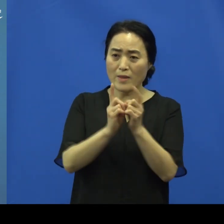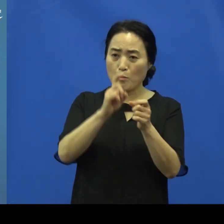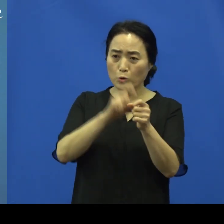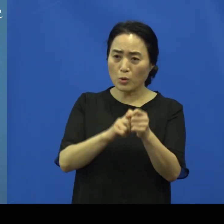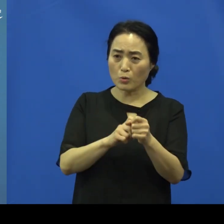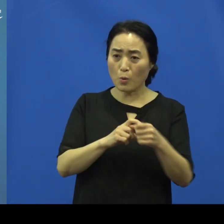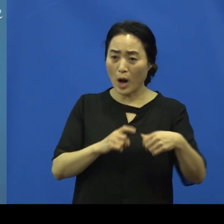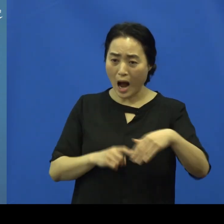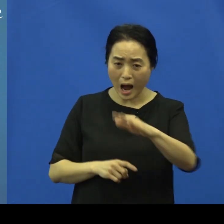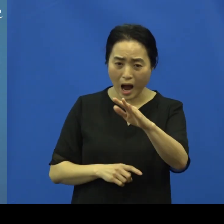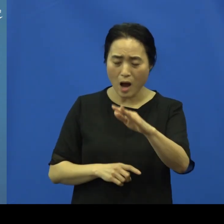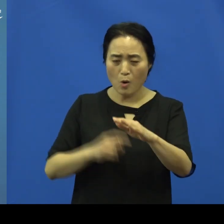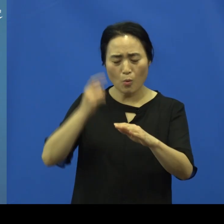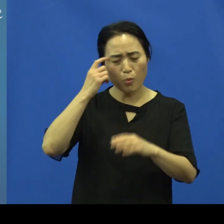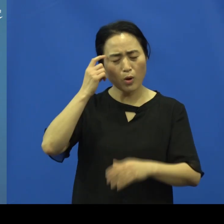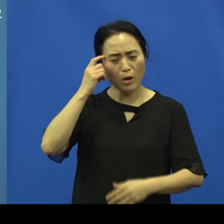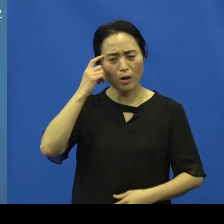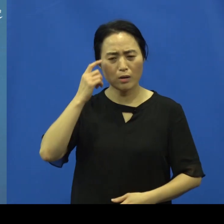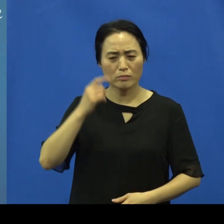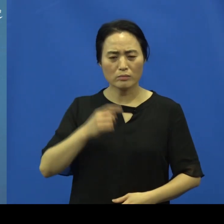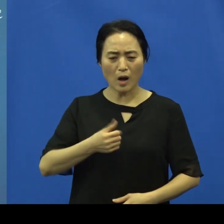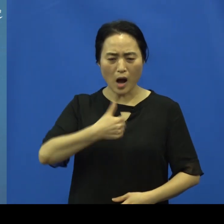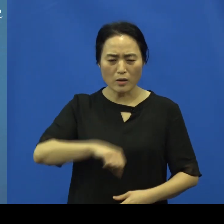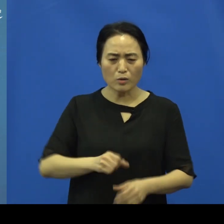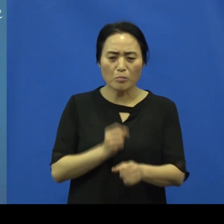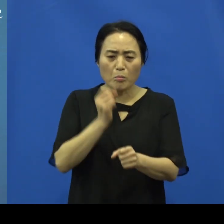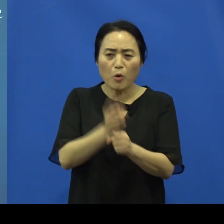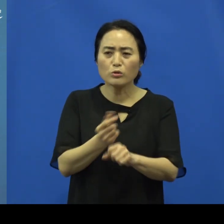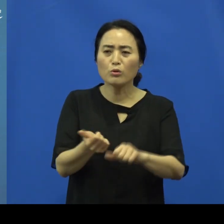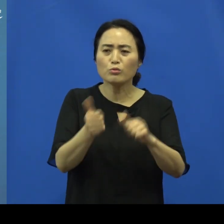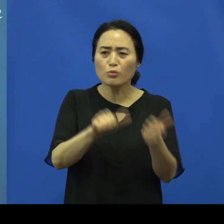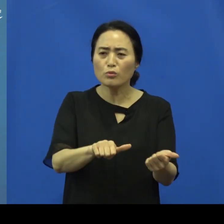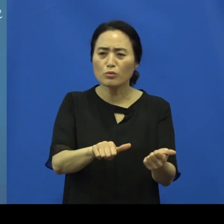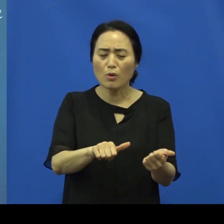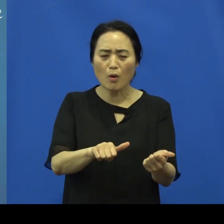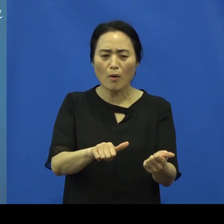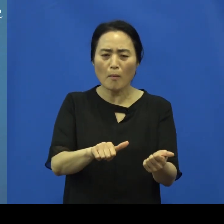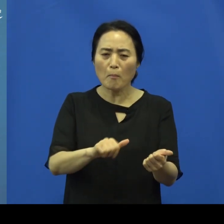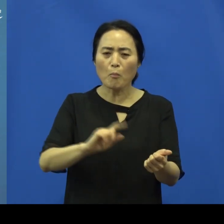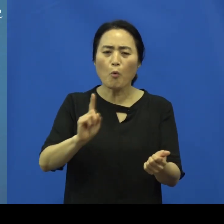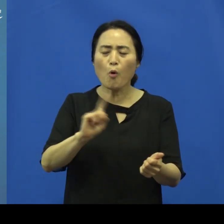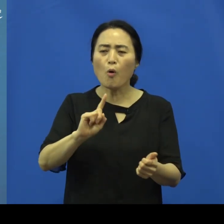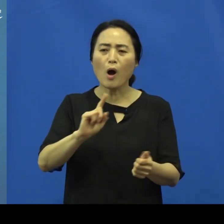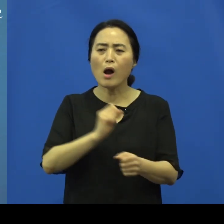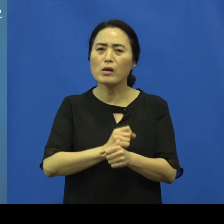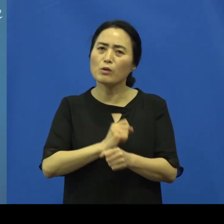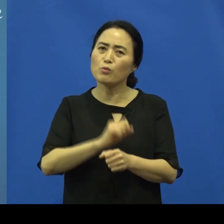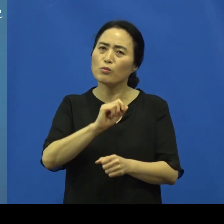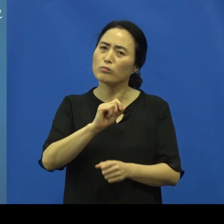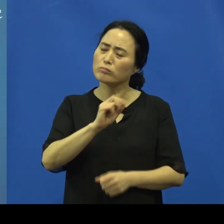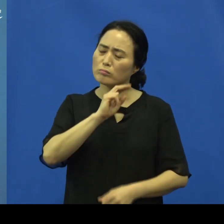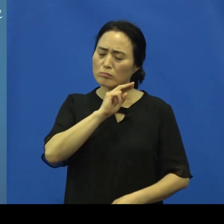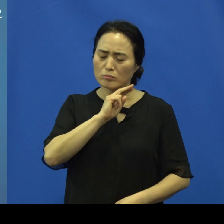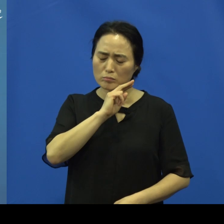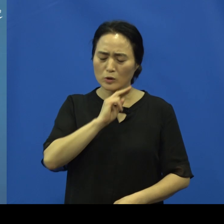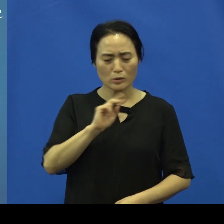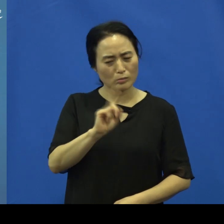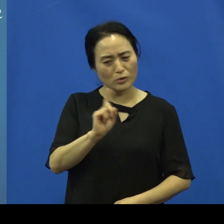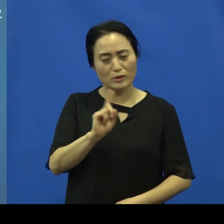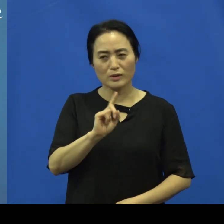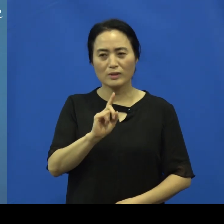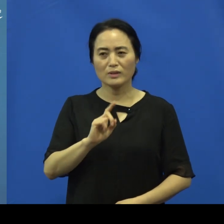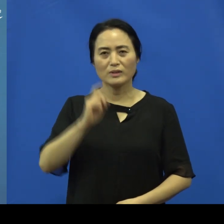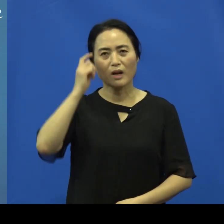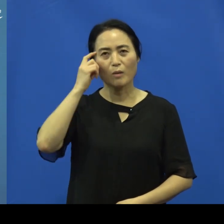이미 아이가 죽었는데 무엇을 하려고 하는지에 대한 의문이 있는 거죠. 그러니까 지금 이 여인은